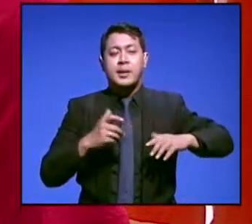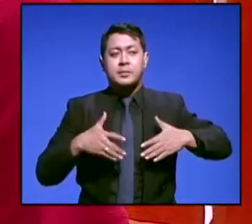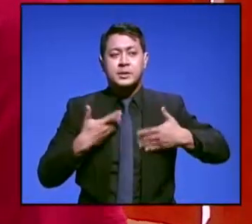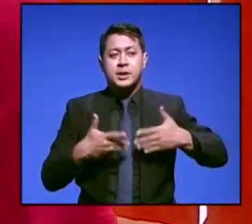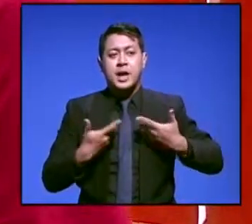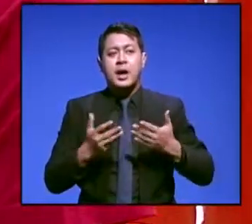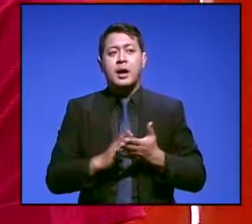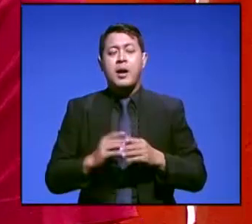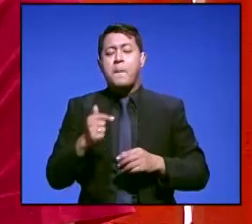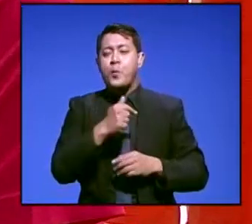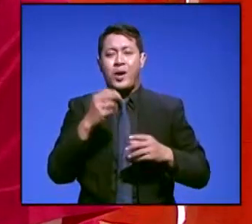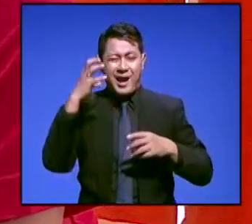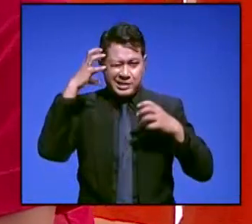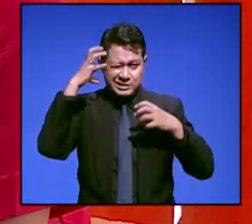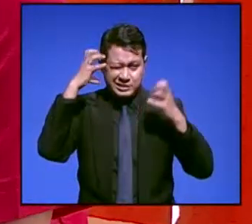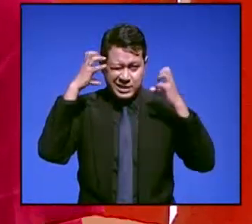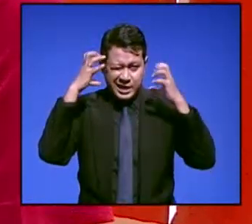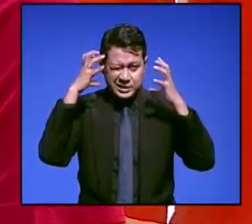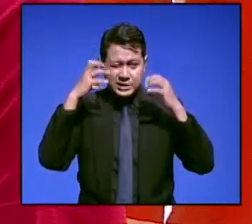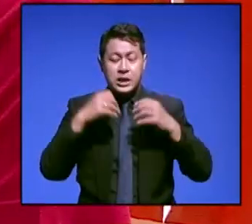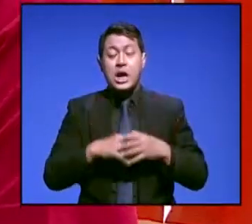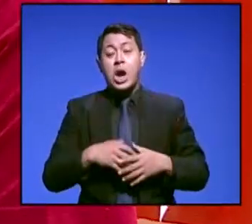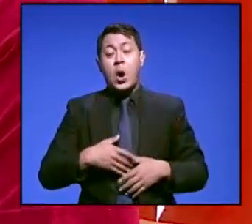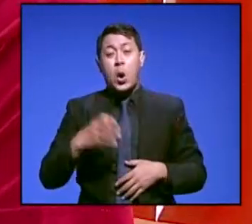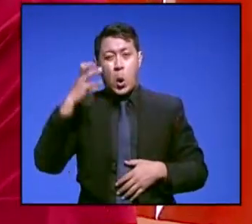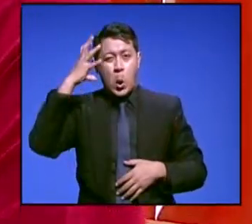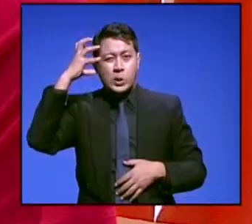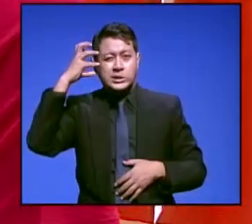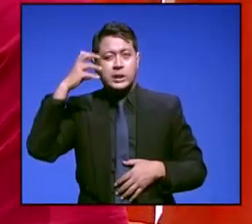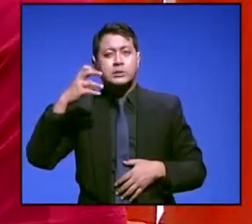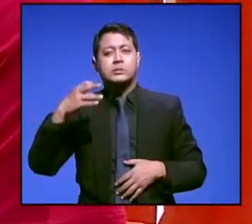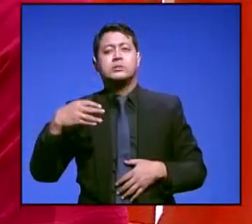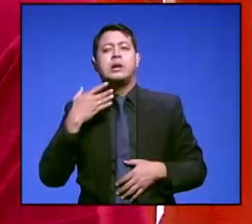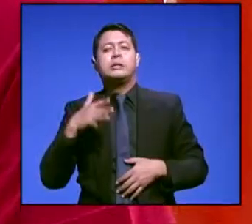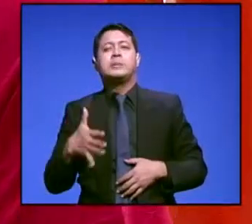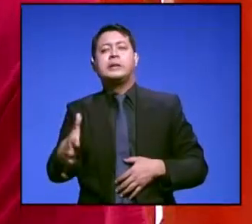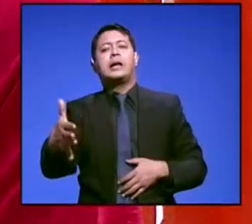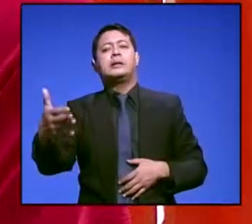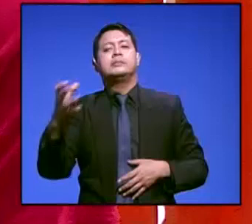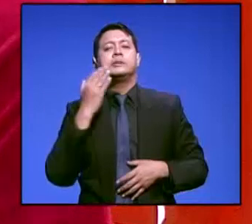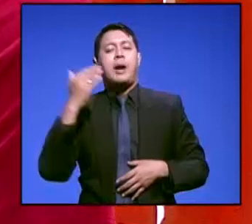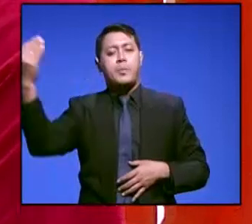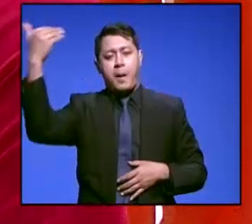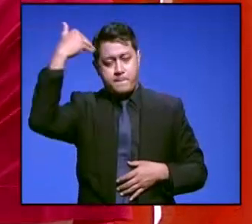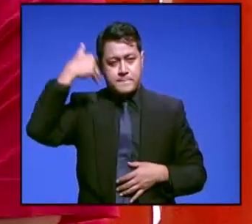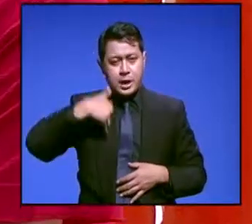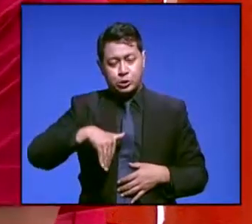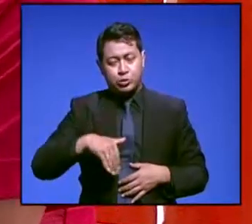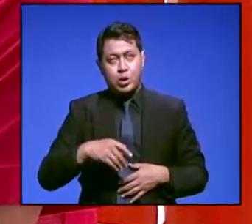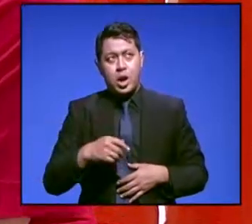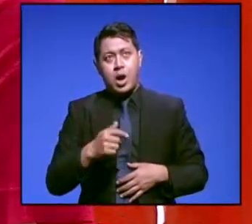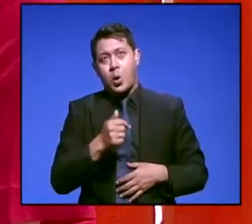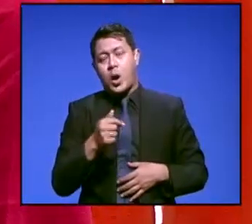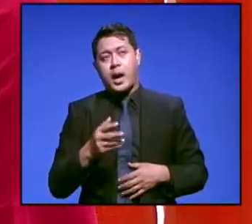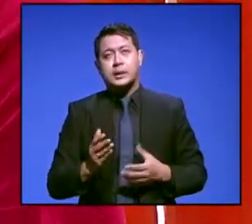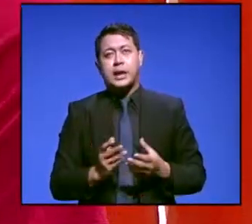juga mengurangi stres. Karena kalau misalnya stres, kita justru akan penyakit itu mudah masuk ke tubuh kita. Menghilangkan stres juga bisa dilakukan dengan bermain game seperti